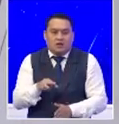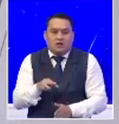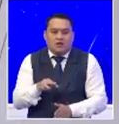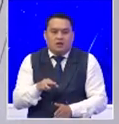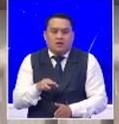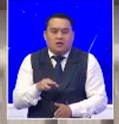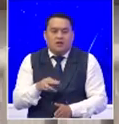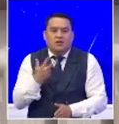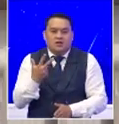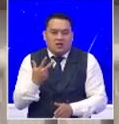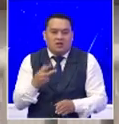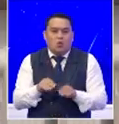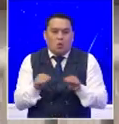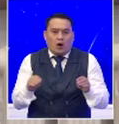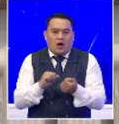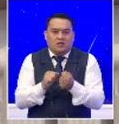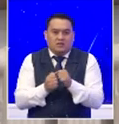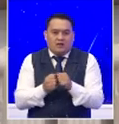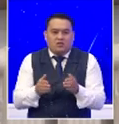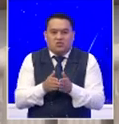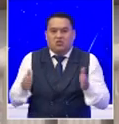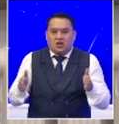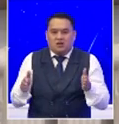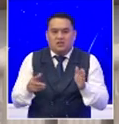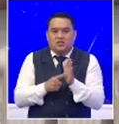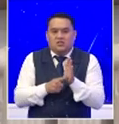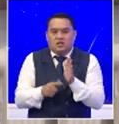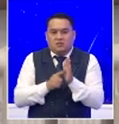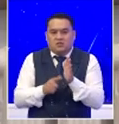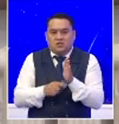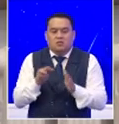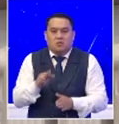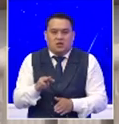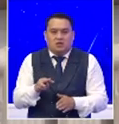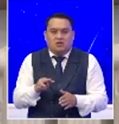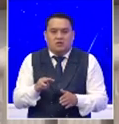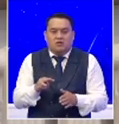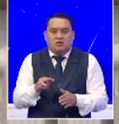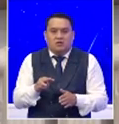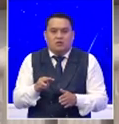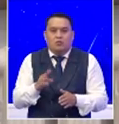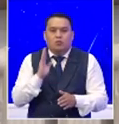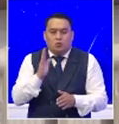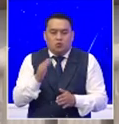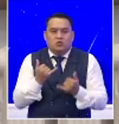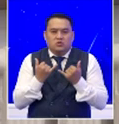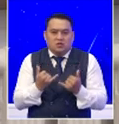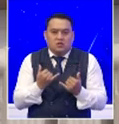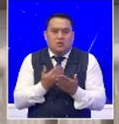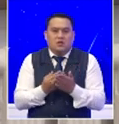третьей категории, это асфальтная ширина асфальтобетонного покрытия 70 метров. Сейчас будет второй категории,